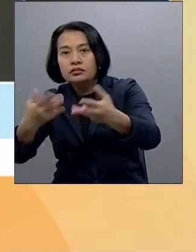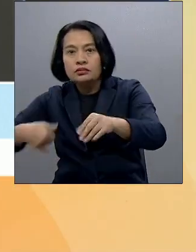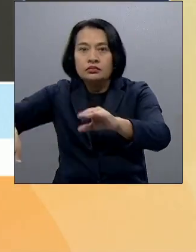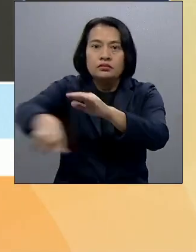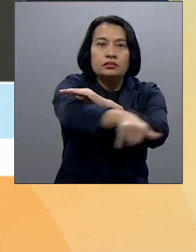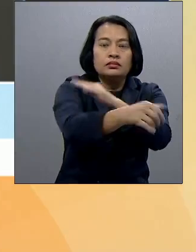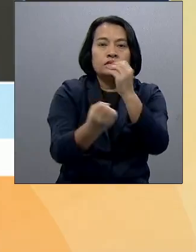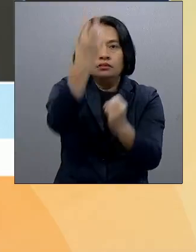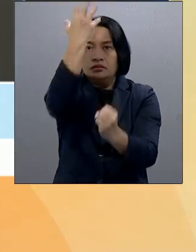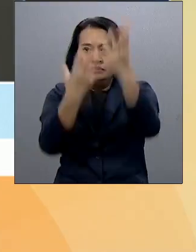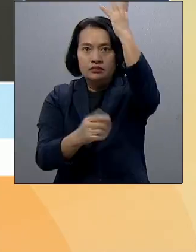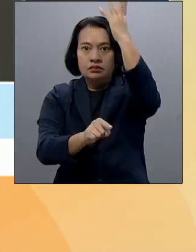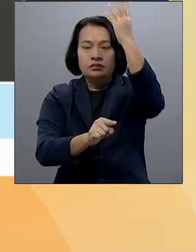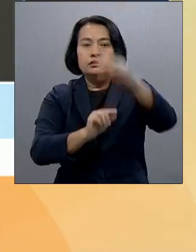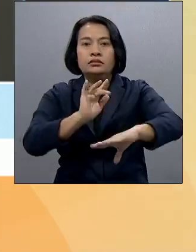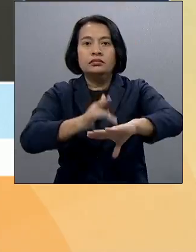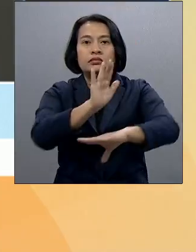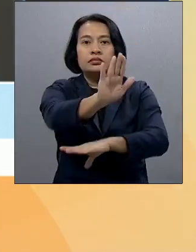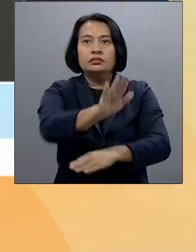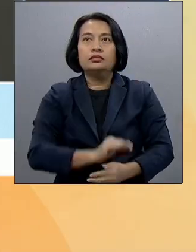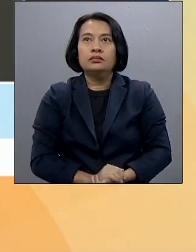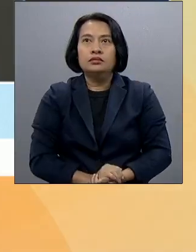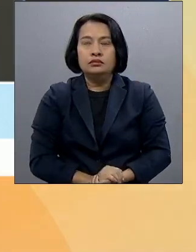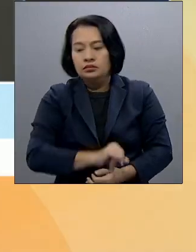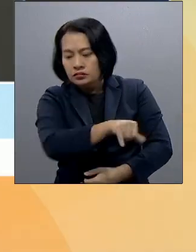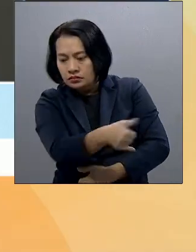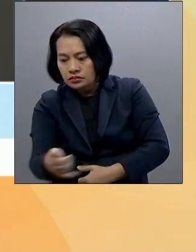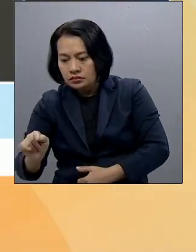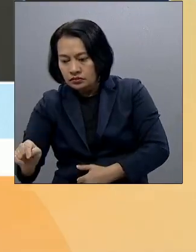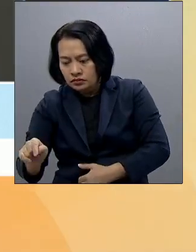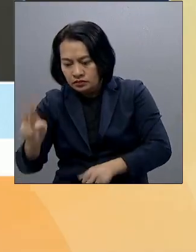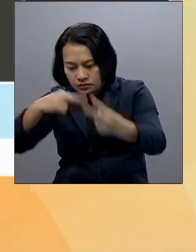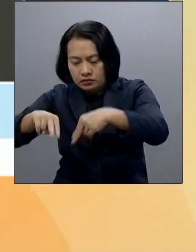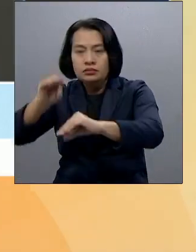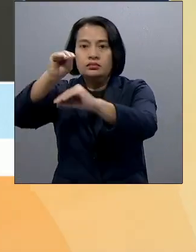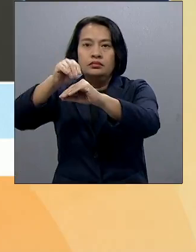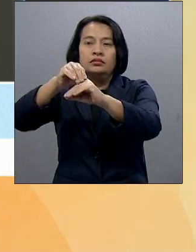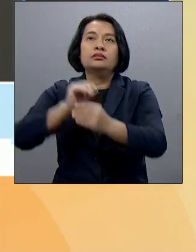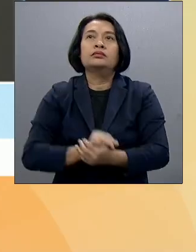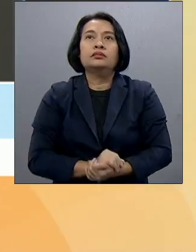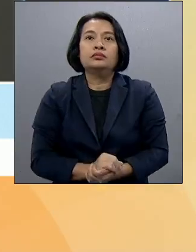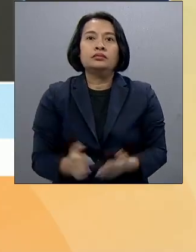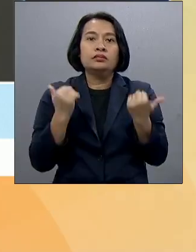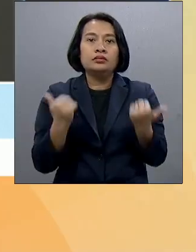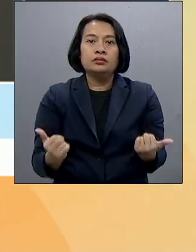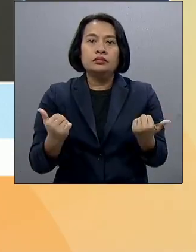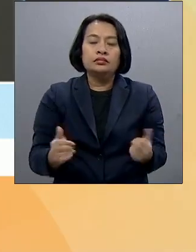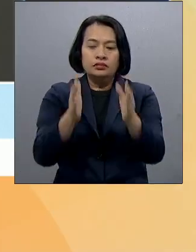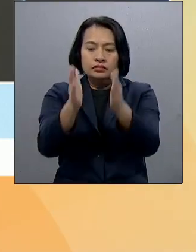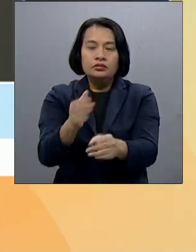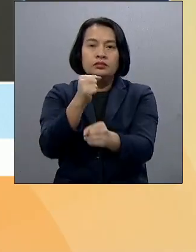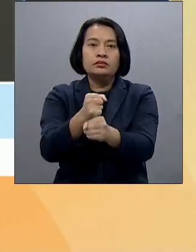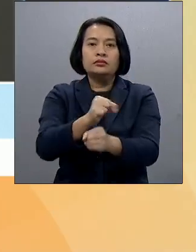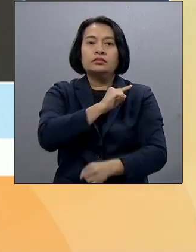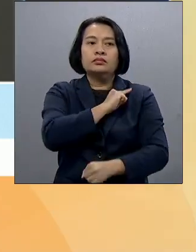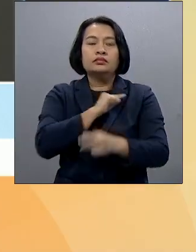านะครับเหมือนกับออกมาหาเขตเพิ่มเติมนะครับ อืมค่ะแล้วตอนนี้เนี่ยภารกิจของเจ้าหน้าที่ยังดำเนินการต่อไหมคะอาจ